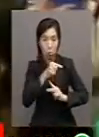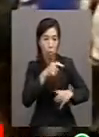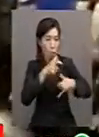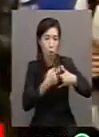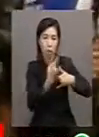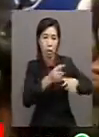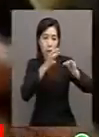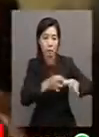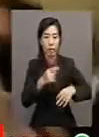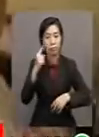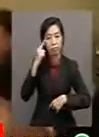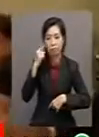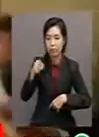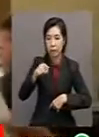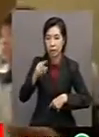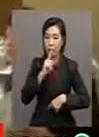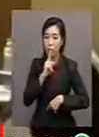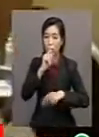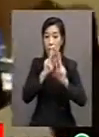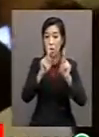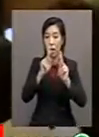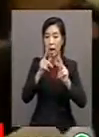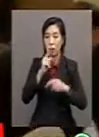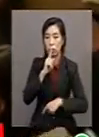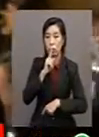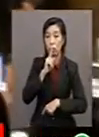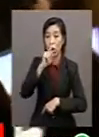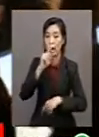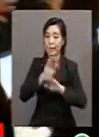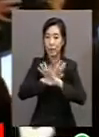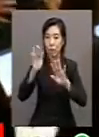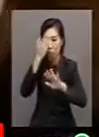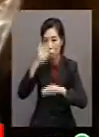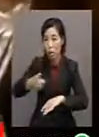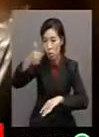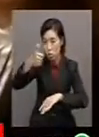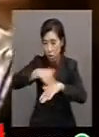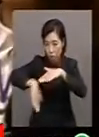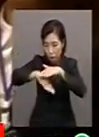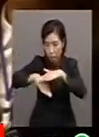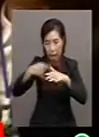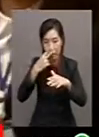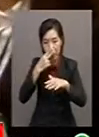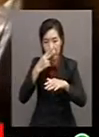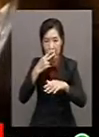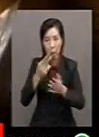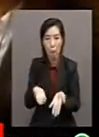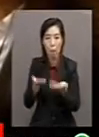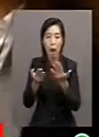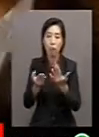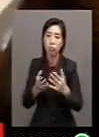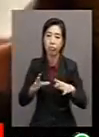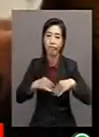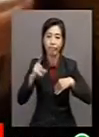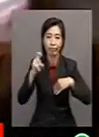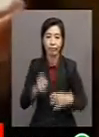ใจซึ่งมีคำสั่งยกฟ้องกรรมการนะคะซึ่งศาลก็ระบุว่าพยานหลักฐานของโจทย์นั้นรับฟังไม่ได ้ครับส่วนคุณนิ